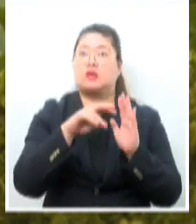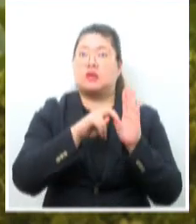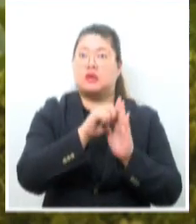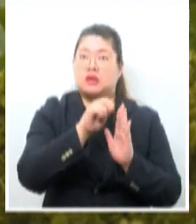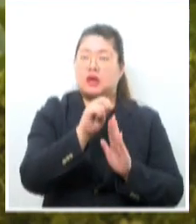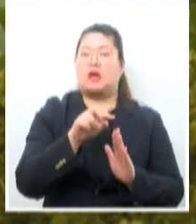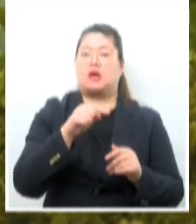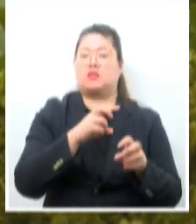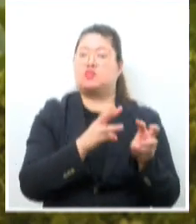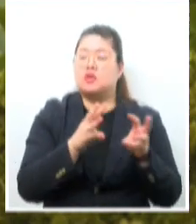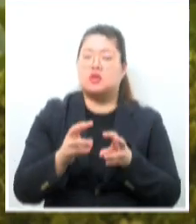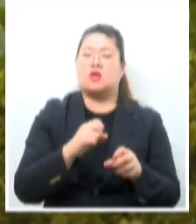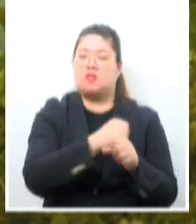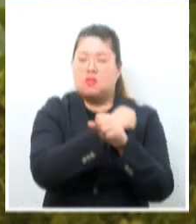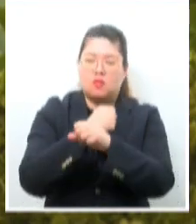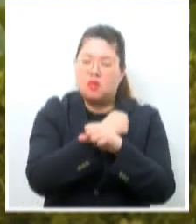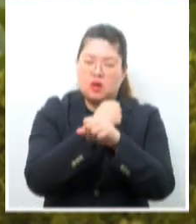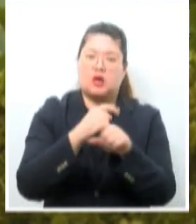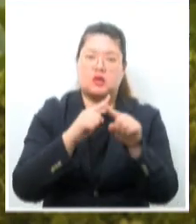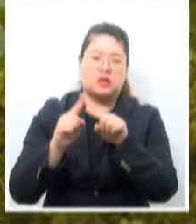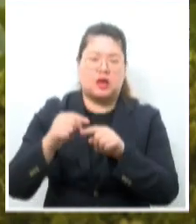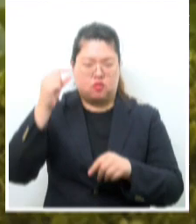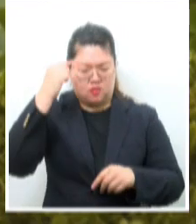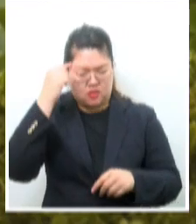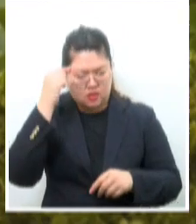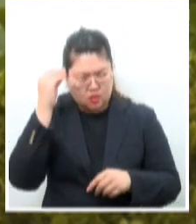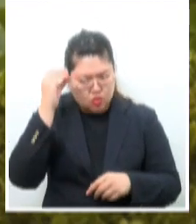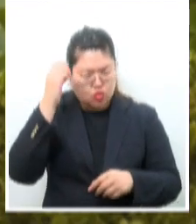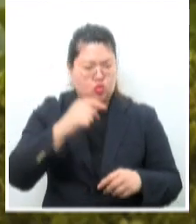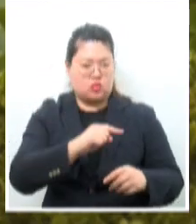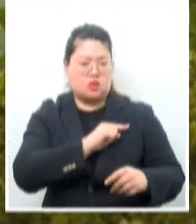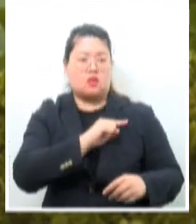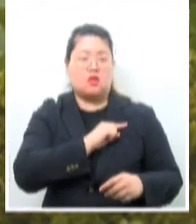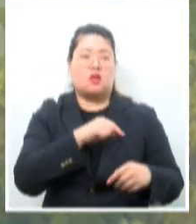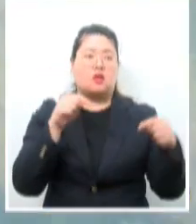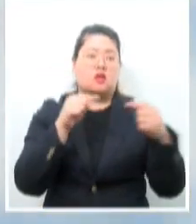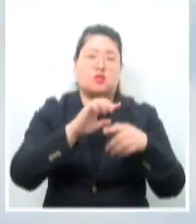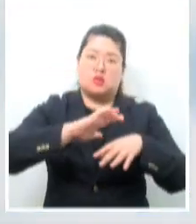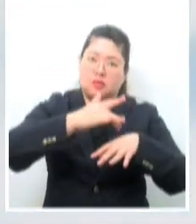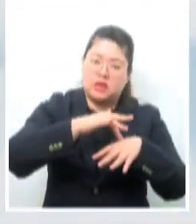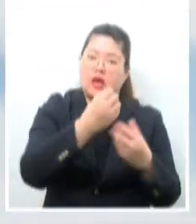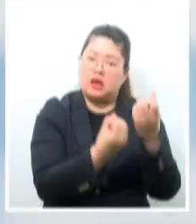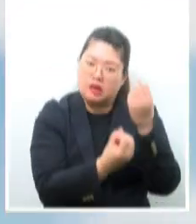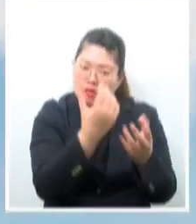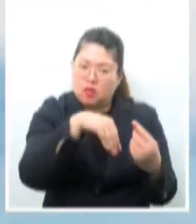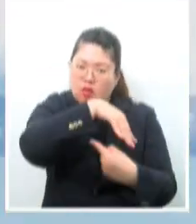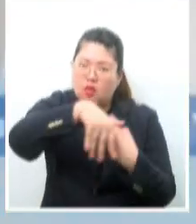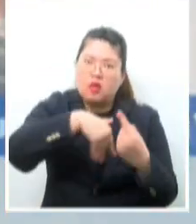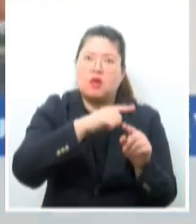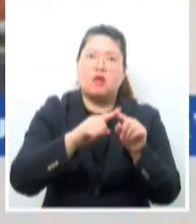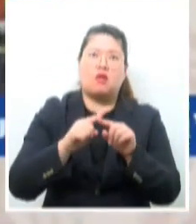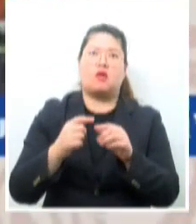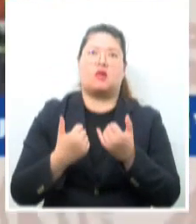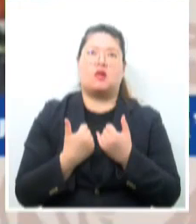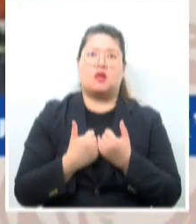างป้องกันแก้ไขปัญหาและสร้างสำนึกอันดีงามด้านการอนุรักษ์ทรัพยากรธรรมชาติและสิ่งแวดล้อมนางณัฐวิภรจันต